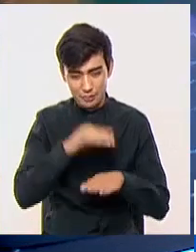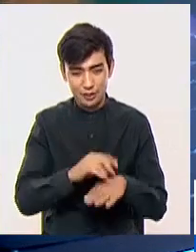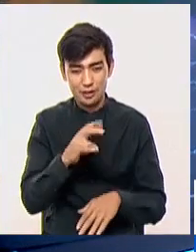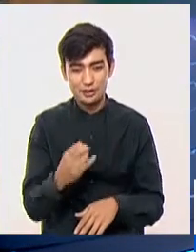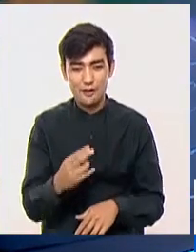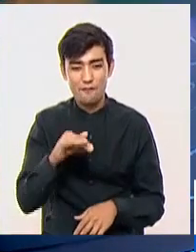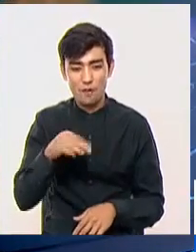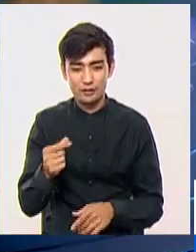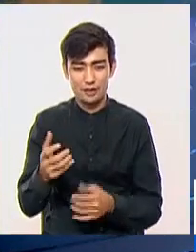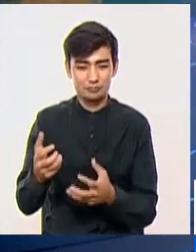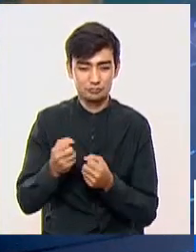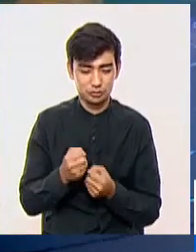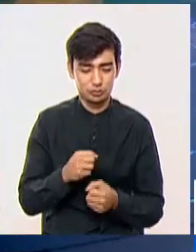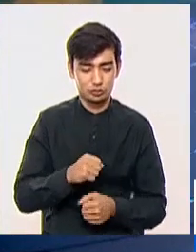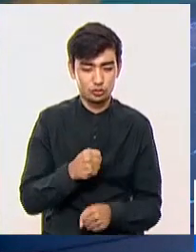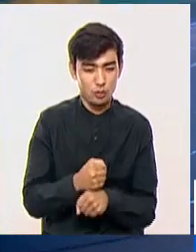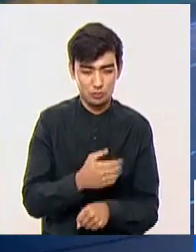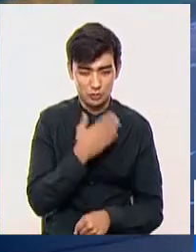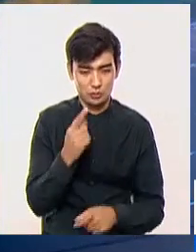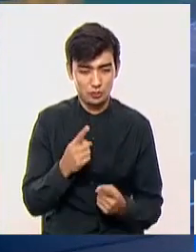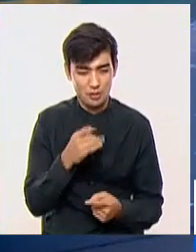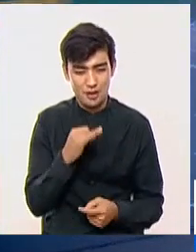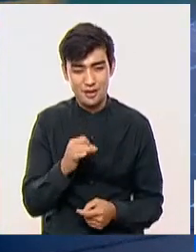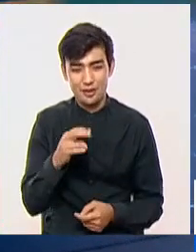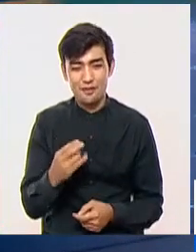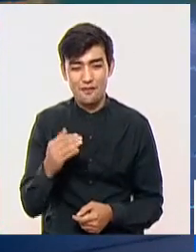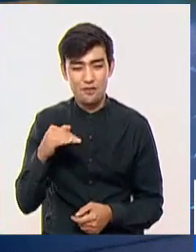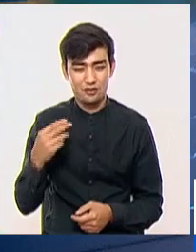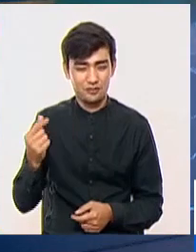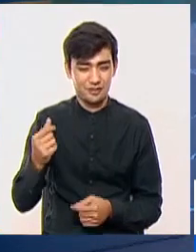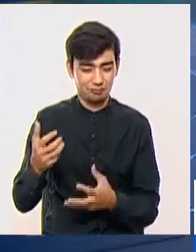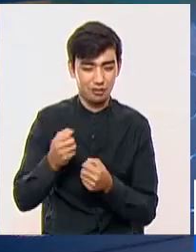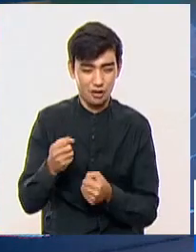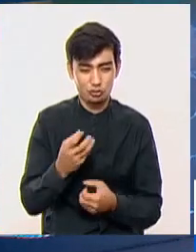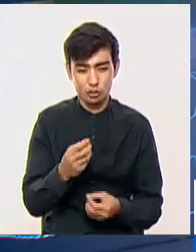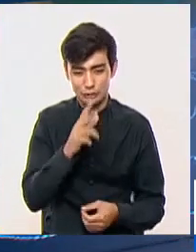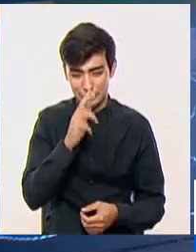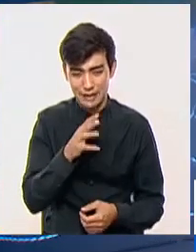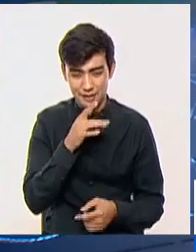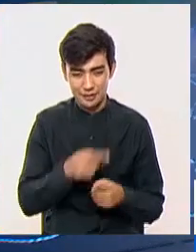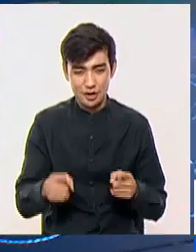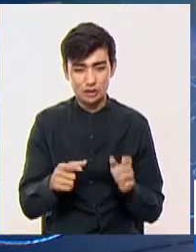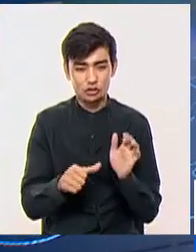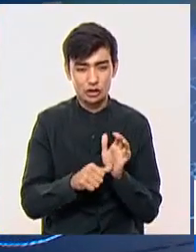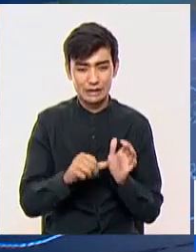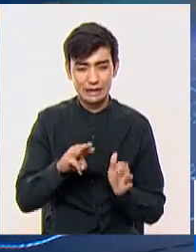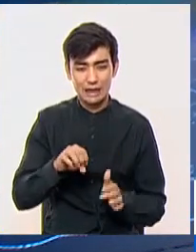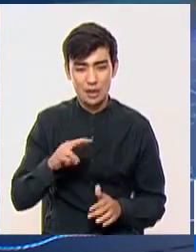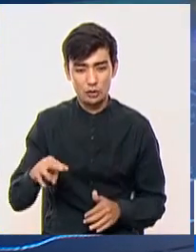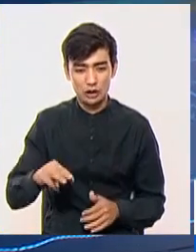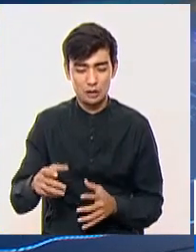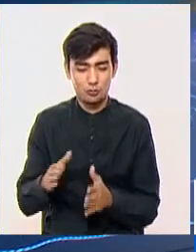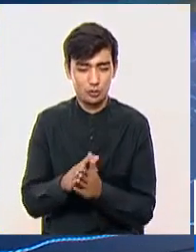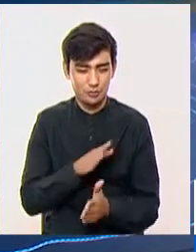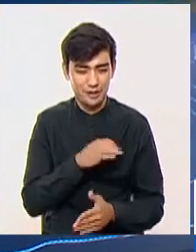қордан қаржы алуды тоқтатар емес. Жауаптылар қордан алдағы 3 жылға тағы 6 триллион теңге сұрап отыр. Бұл